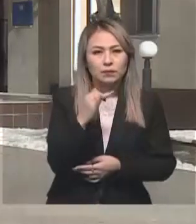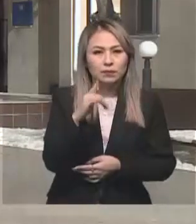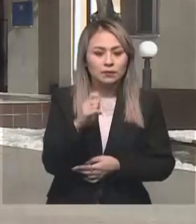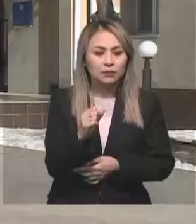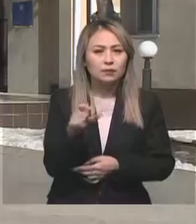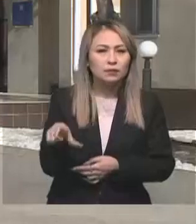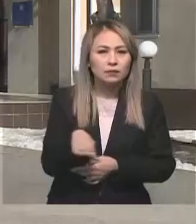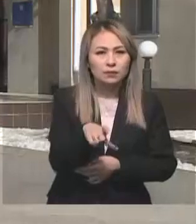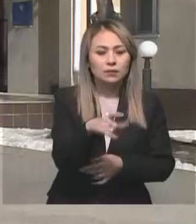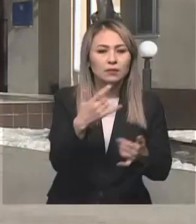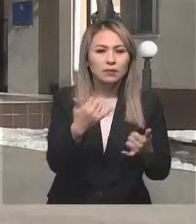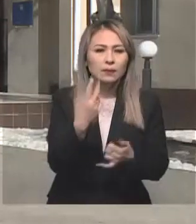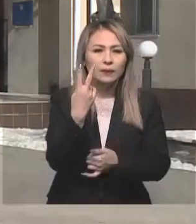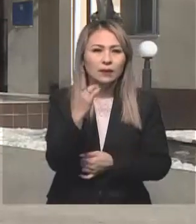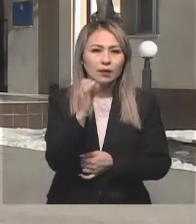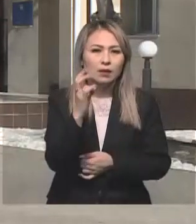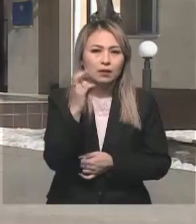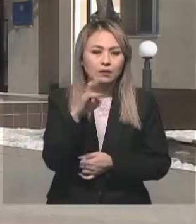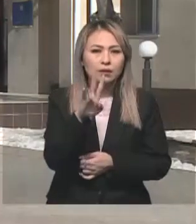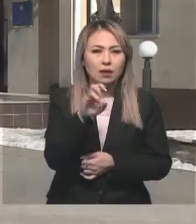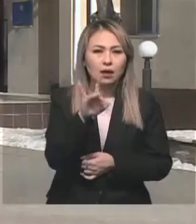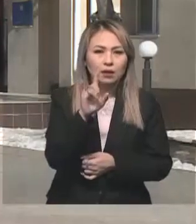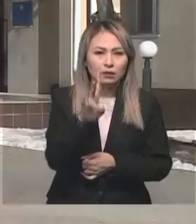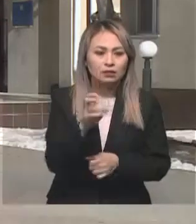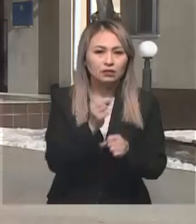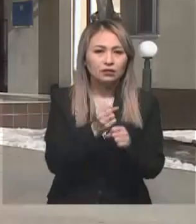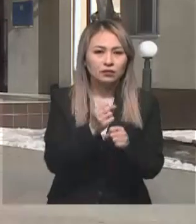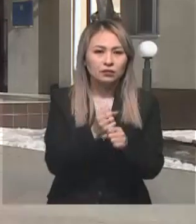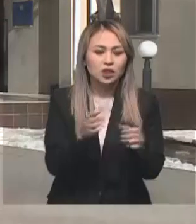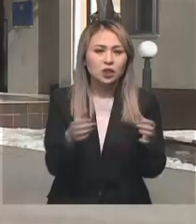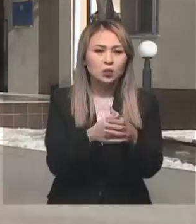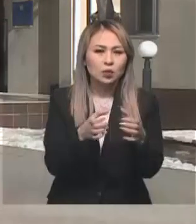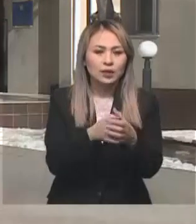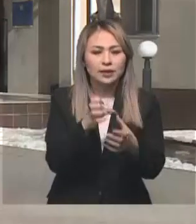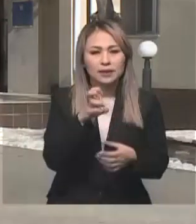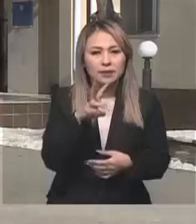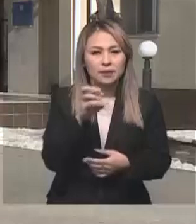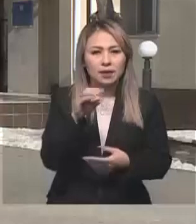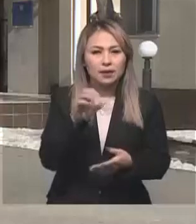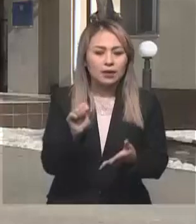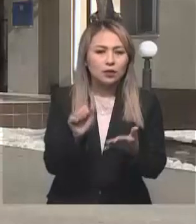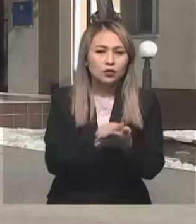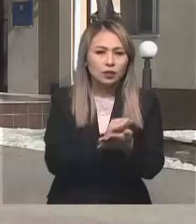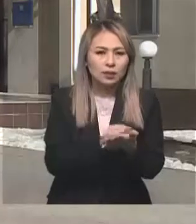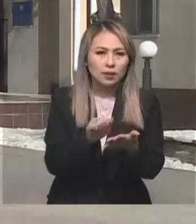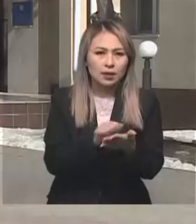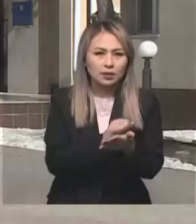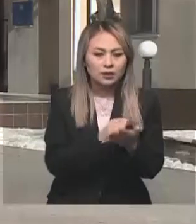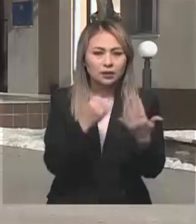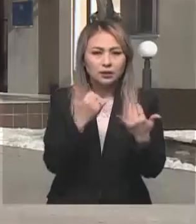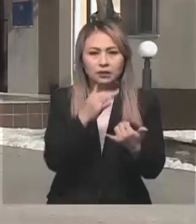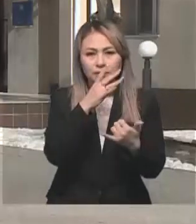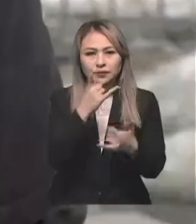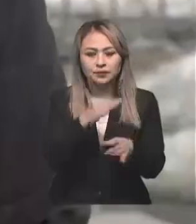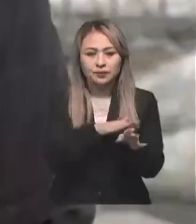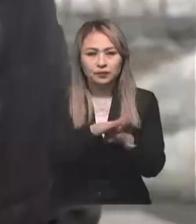каналы. Енді екі канал Нарын және Зборный каналдары, олардың жобалық сметалық құжаттамалары қазіргі уақытта біреуі